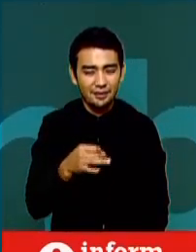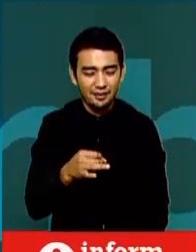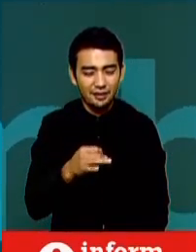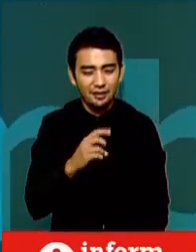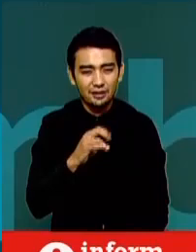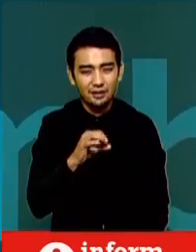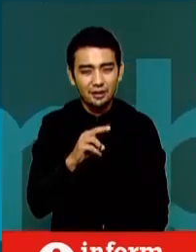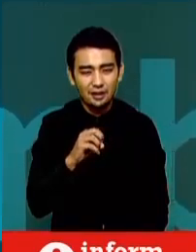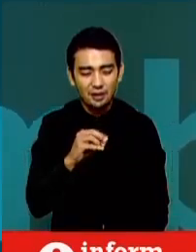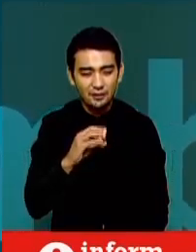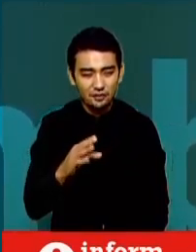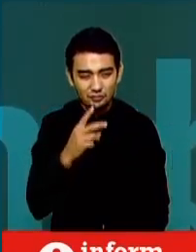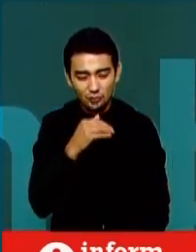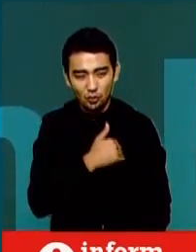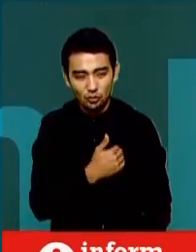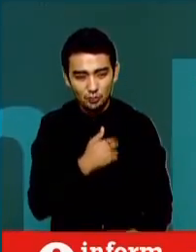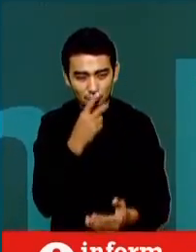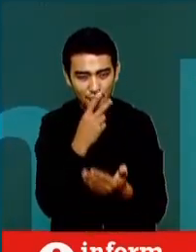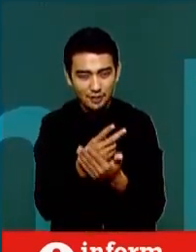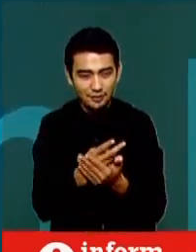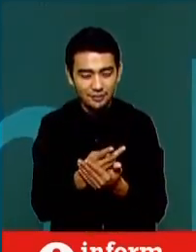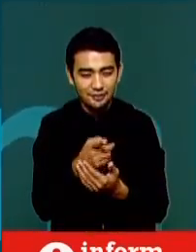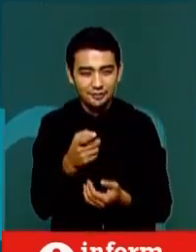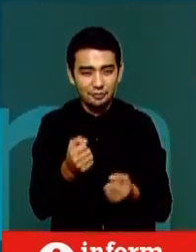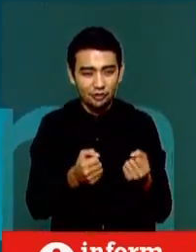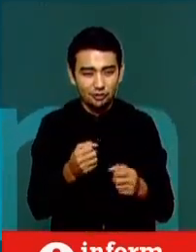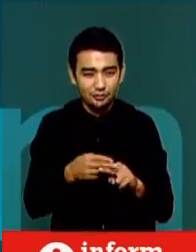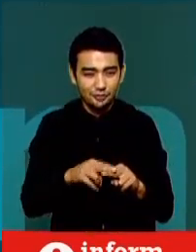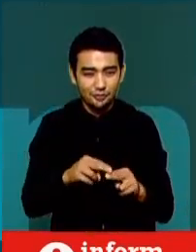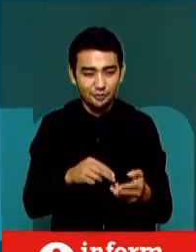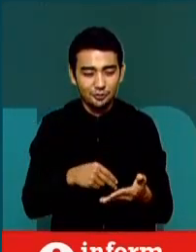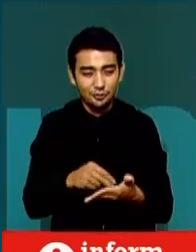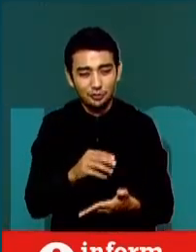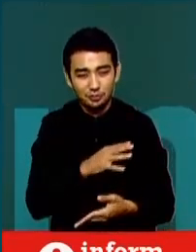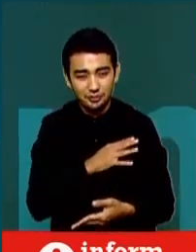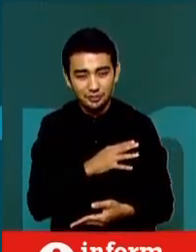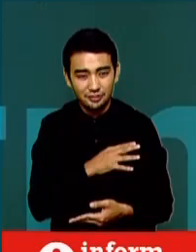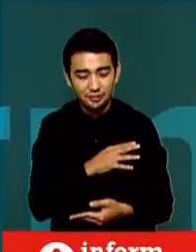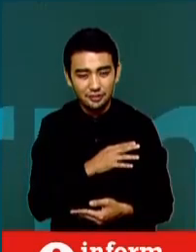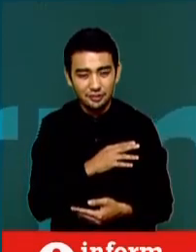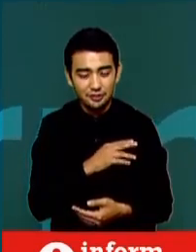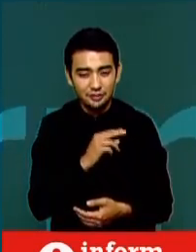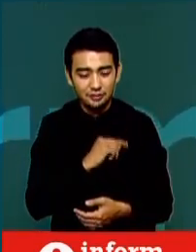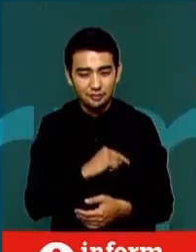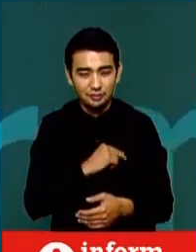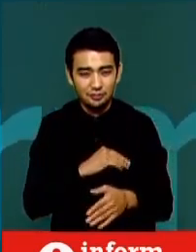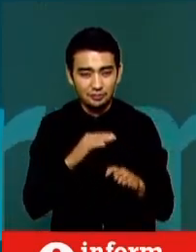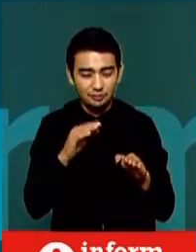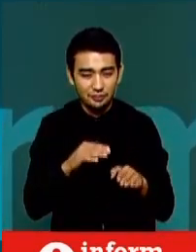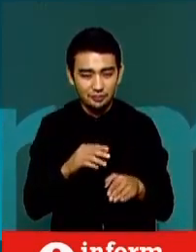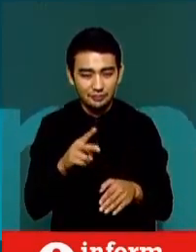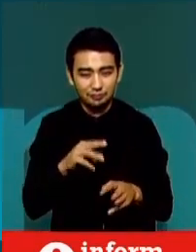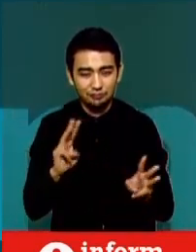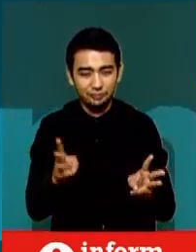Хотелось бы представить наше транспортное средство, на котором мы в данный момент работаем по тушению лесных